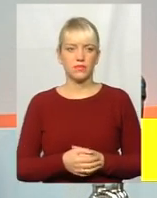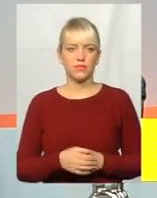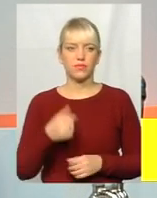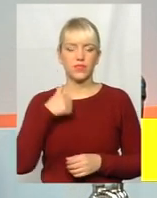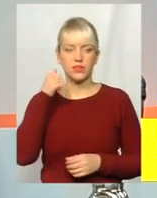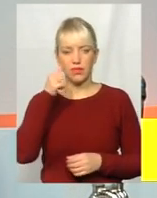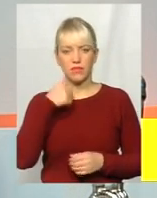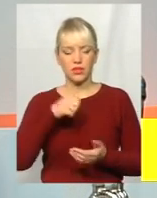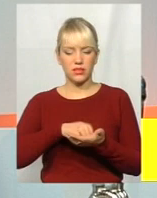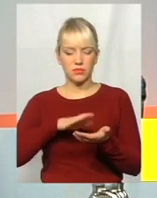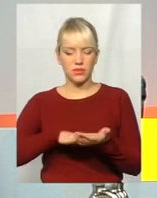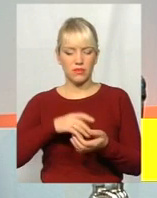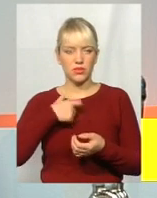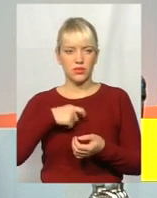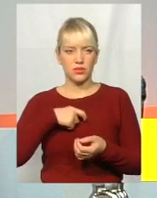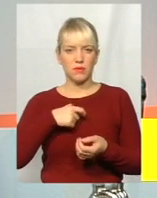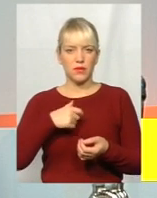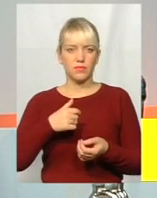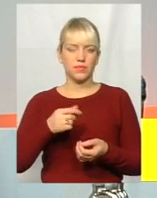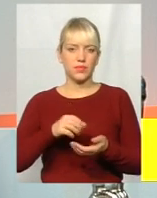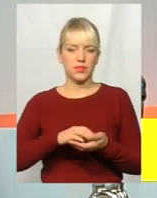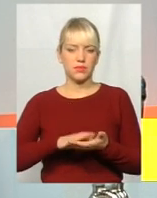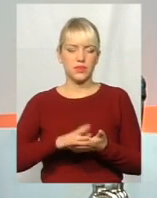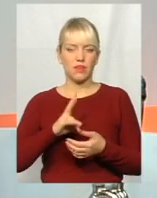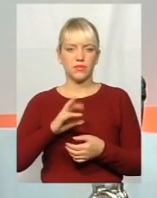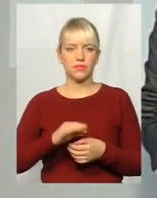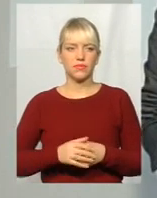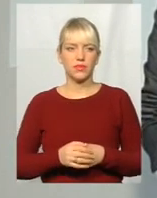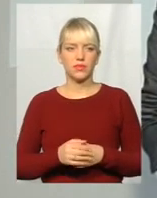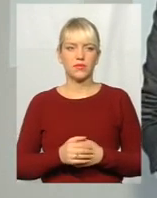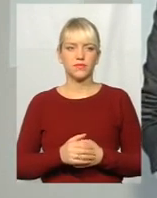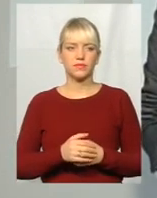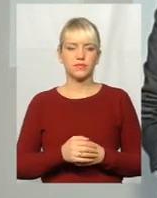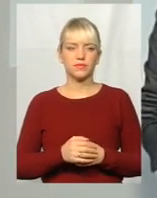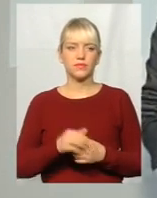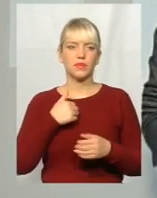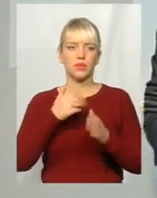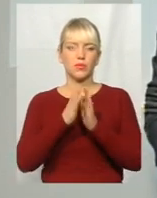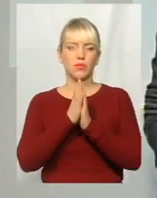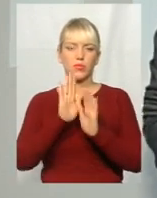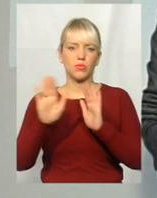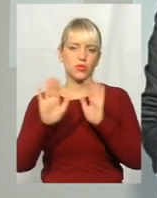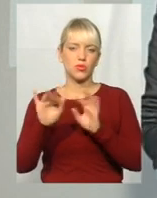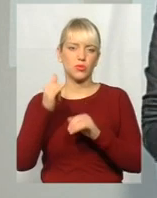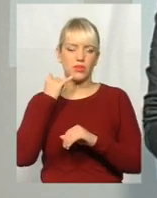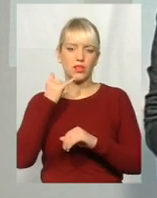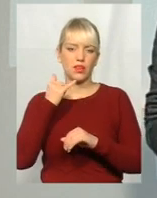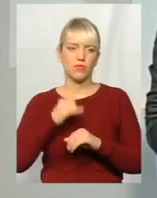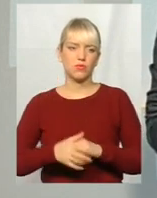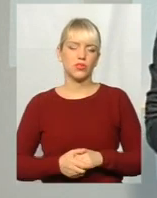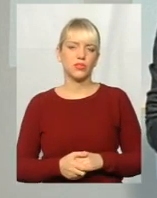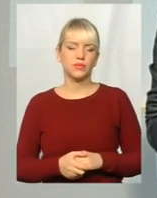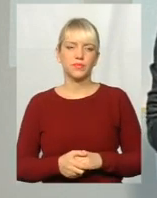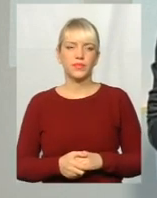я помітив це в нотатнику, я завтра розберуся, поспілкуюся з цим Рубандіновим,